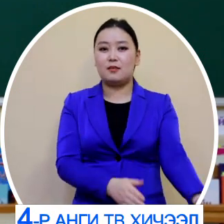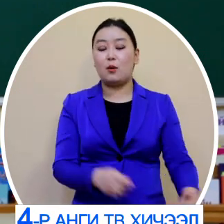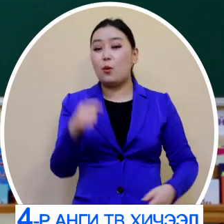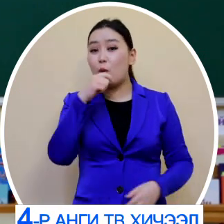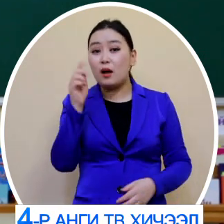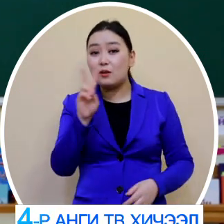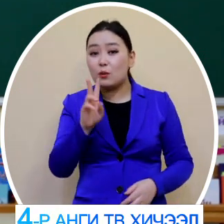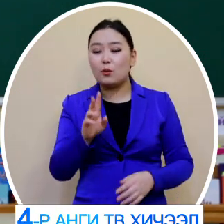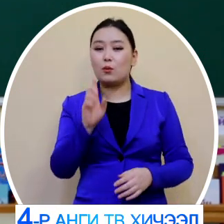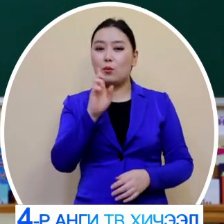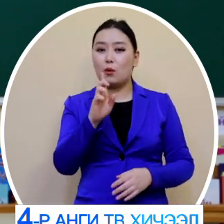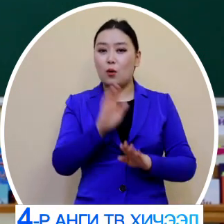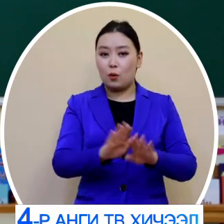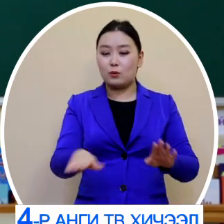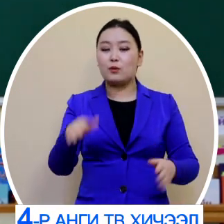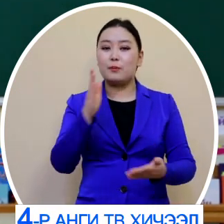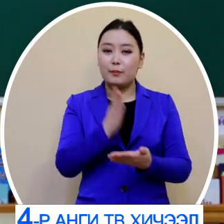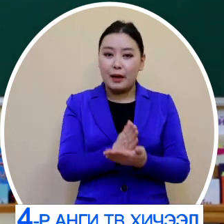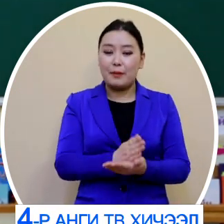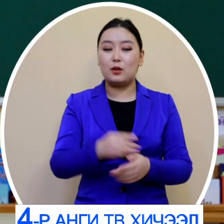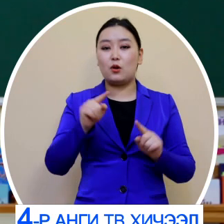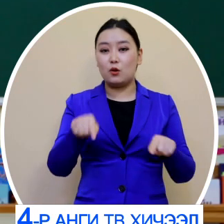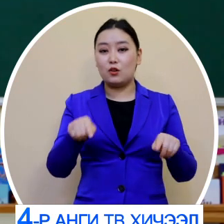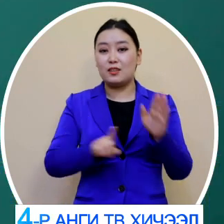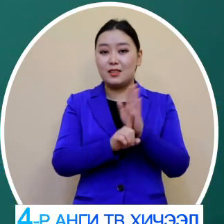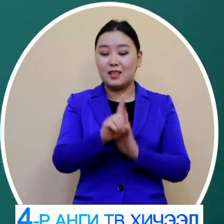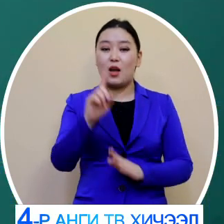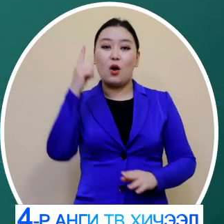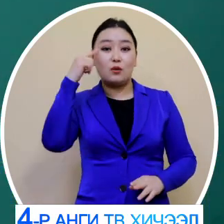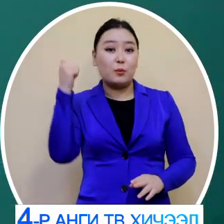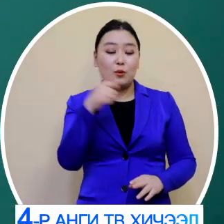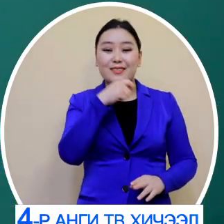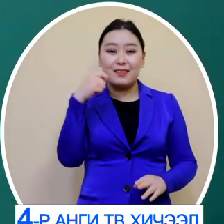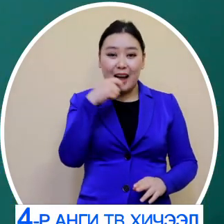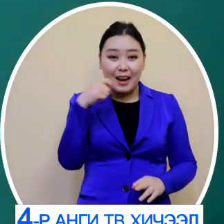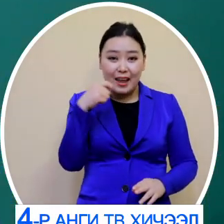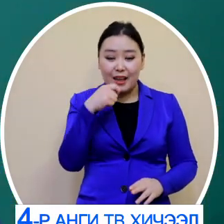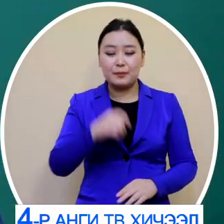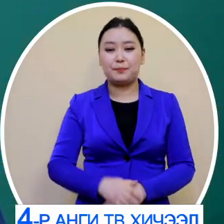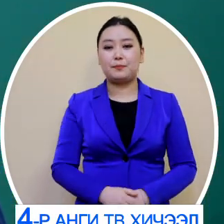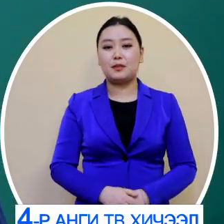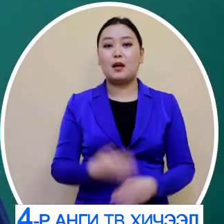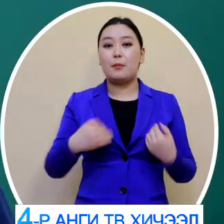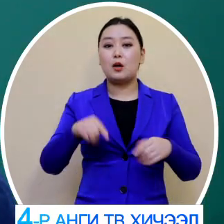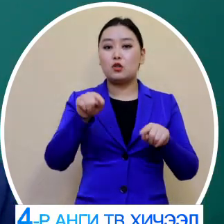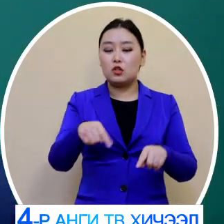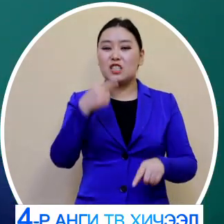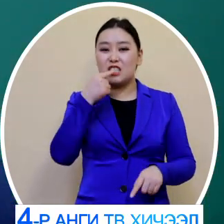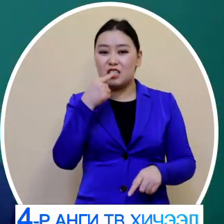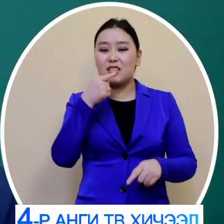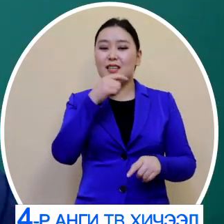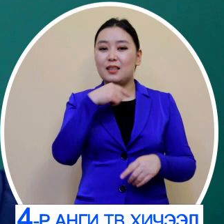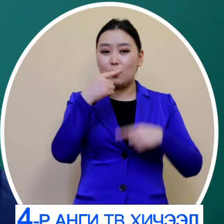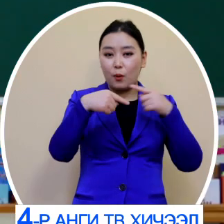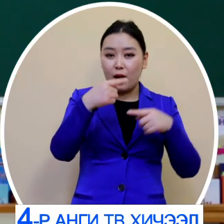За, угаадаггүй хүүхдүүд нь яг одооноос шүдээ тогтмол угааж шивших нэ. Багш та бүхэнд шүдний талаар, шүдээ арчлах талаар